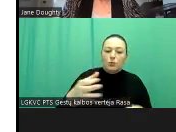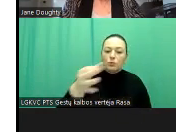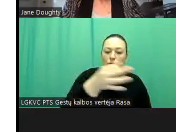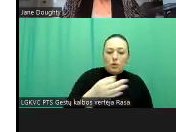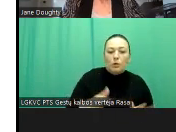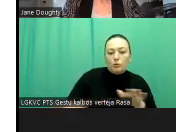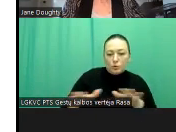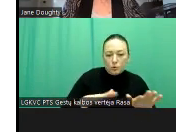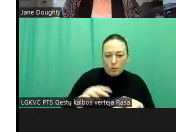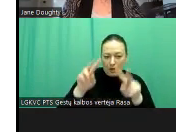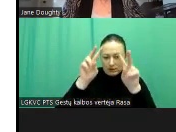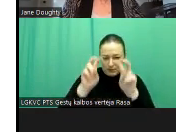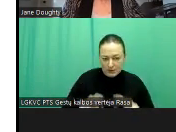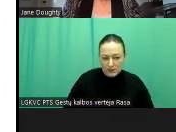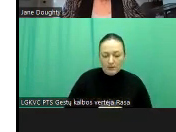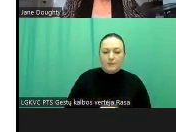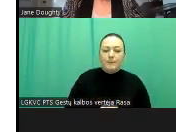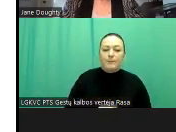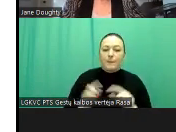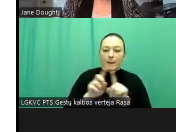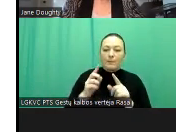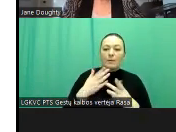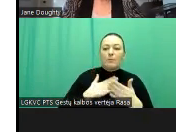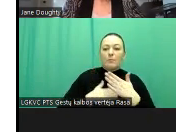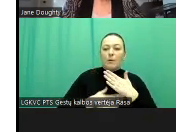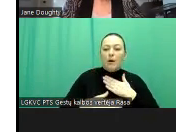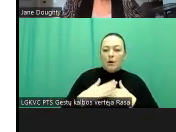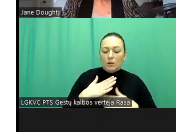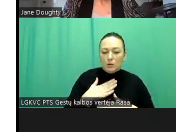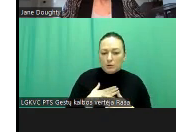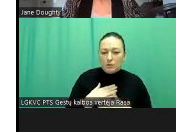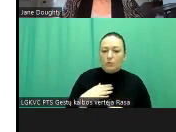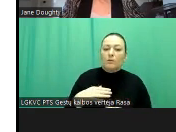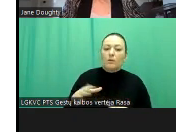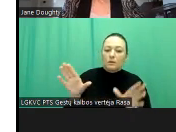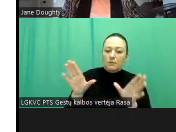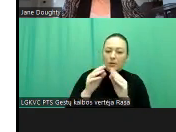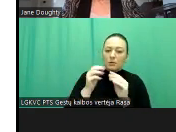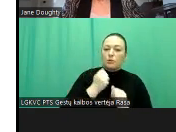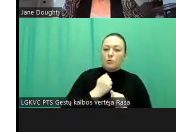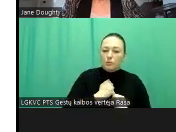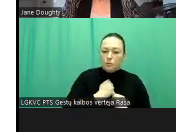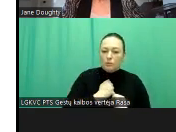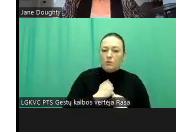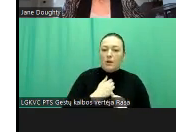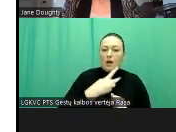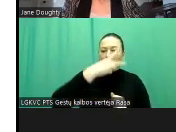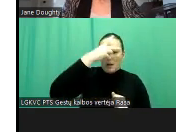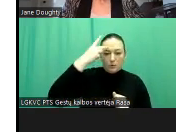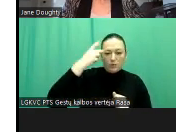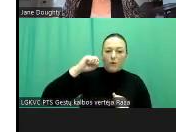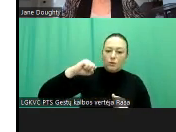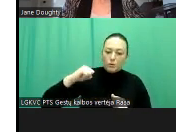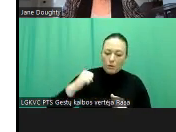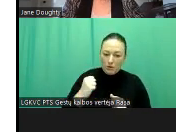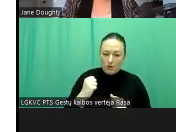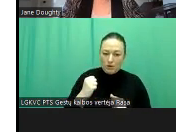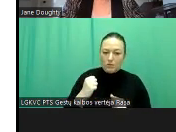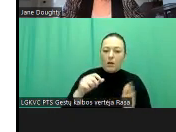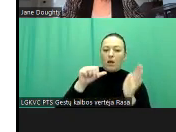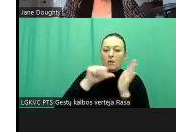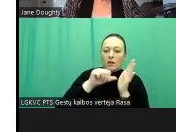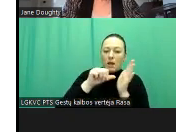atvejus. Mums nepaprastai malonu, kad mes turime ir Lietuvos kolegų, kurie